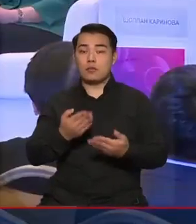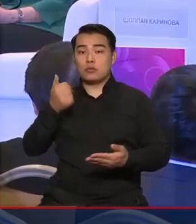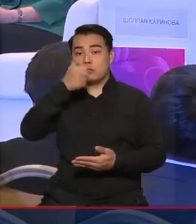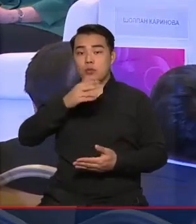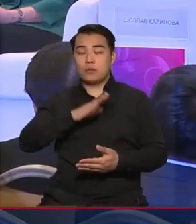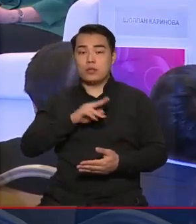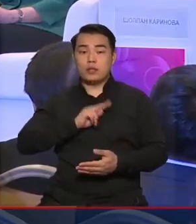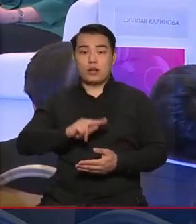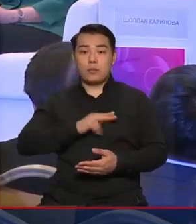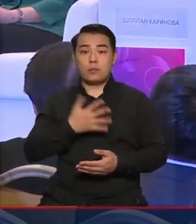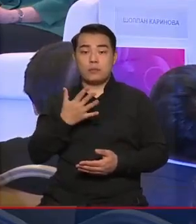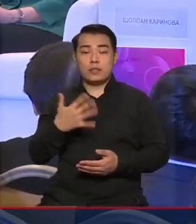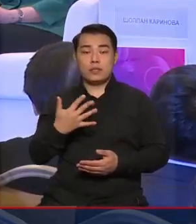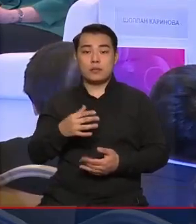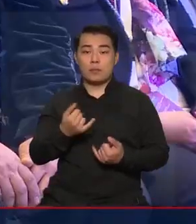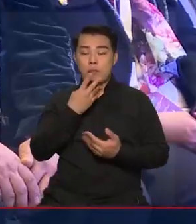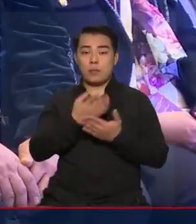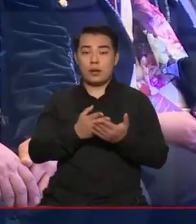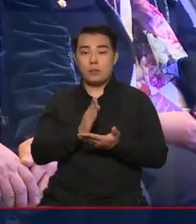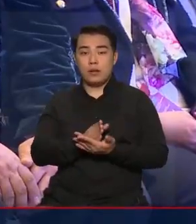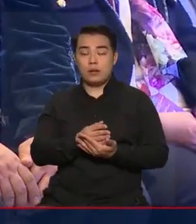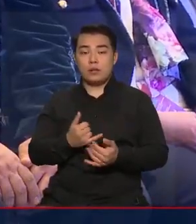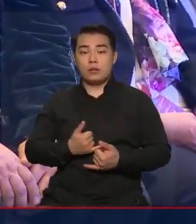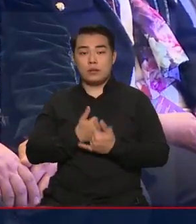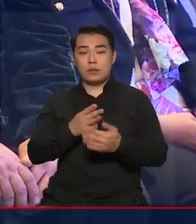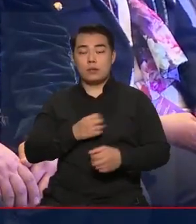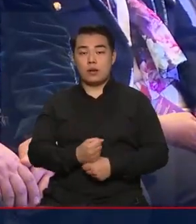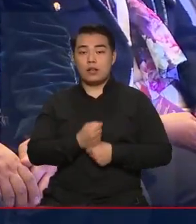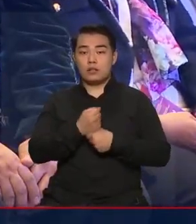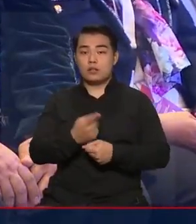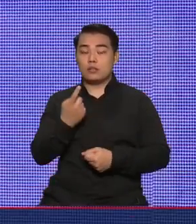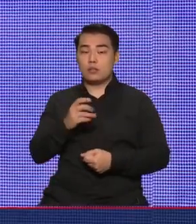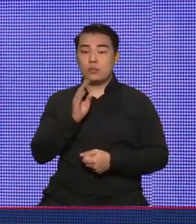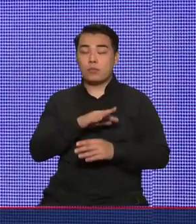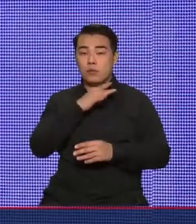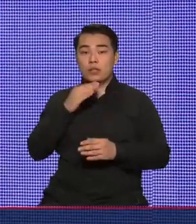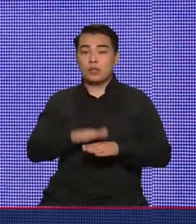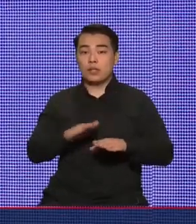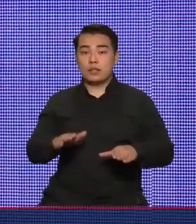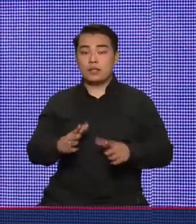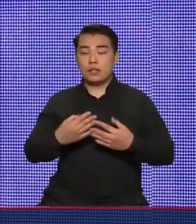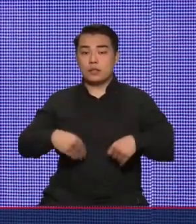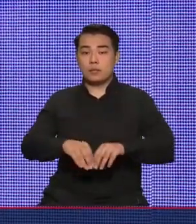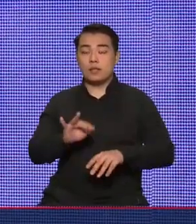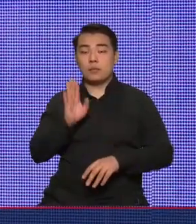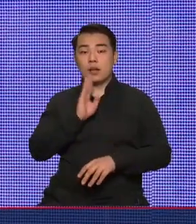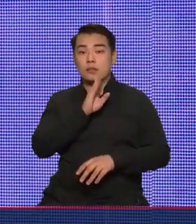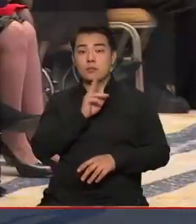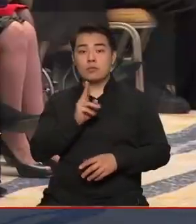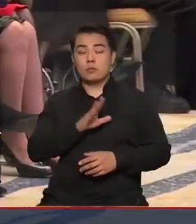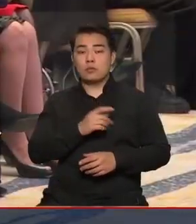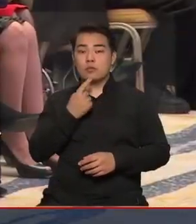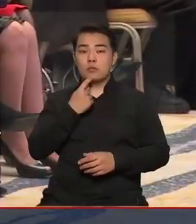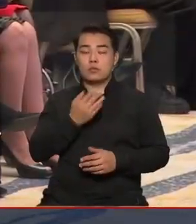год провели порядка 50 мероприятий. Была оказана поддержка более сотни многодетным семьям и матерям, оказавшихся в трудной